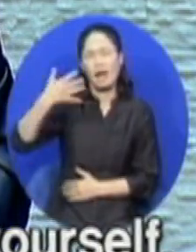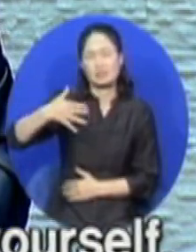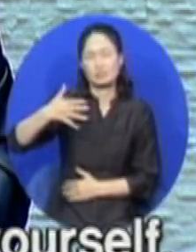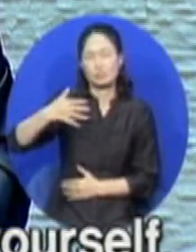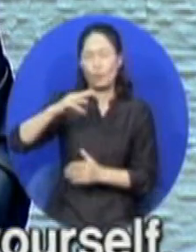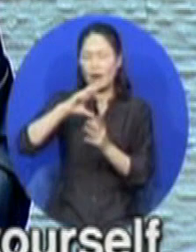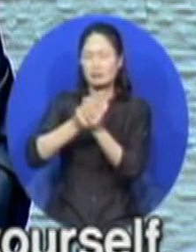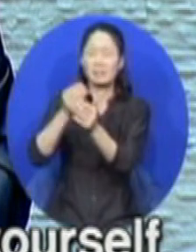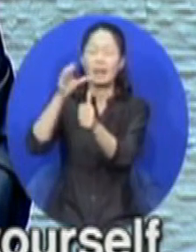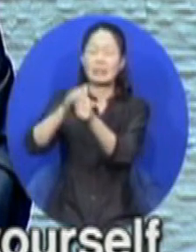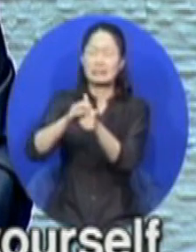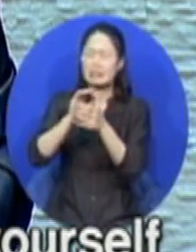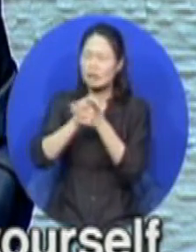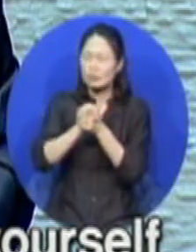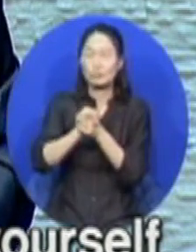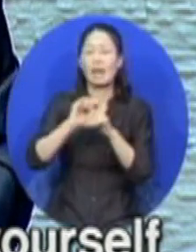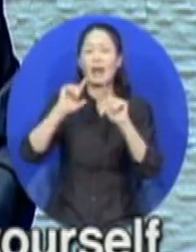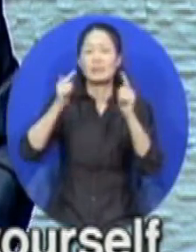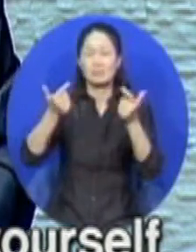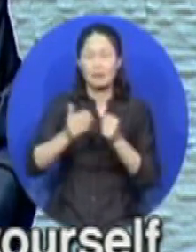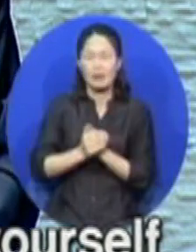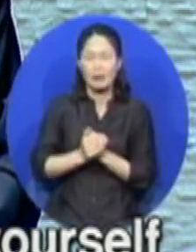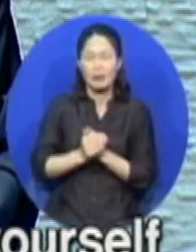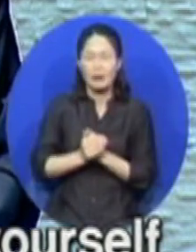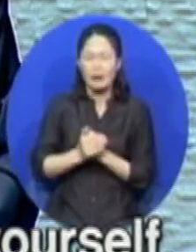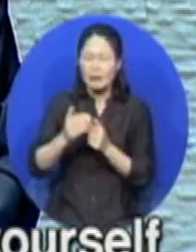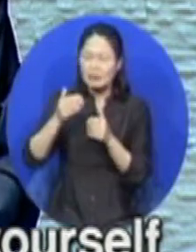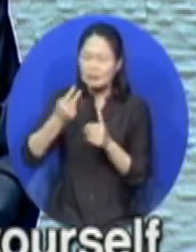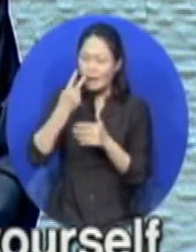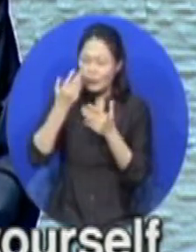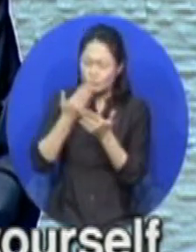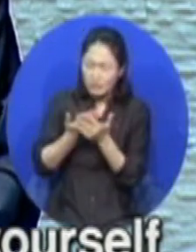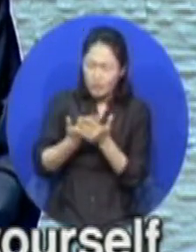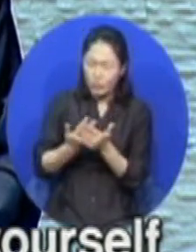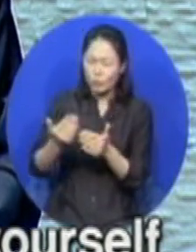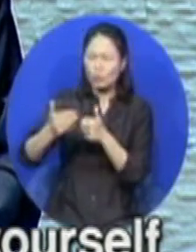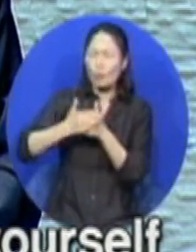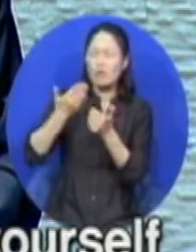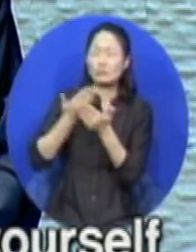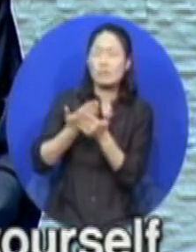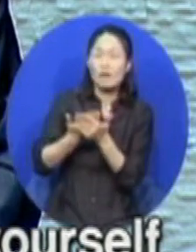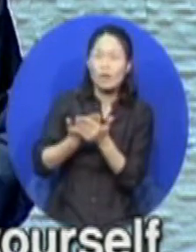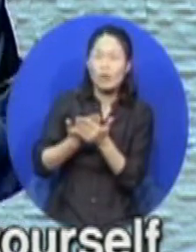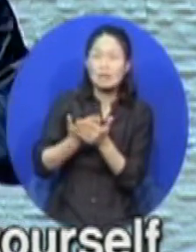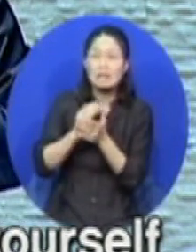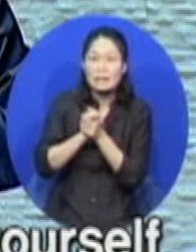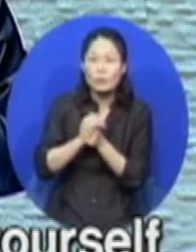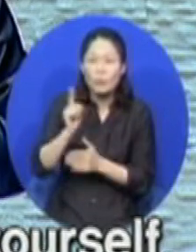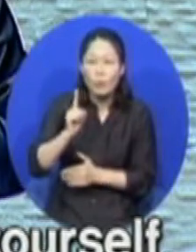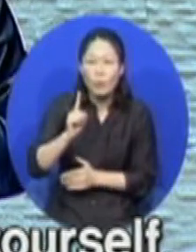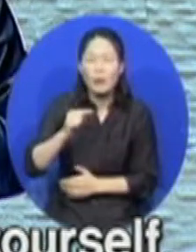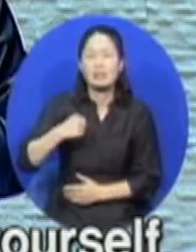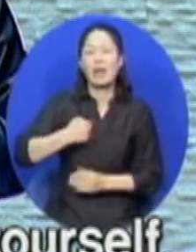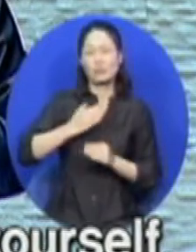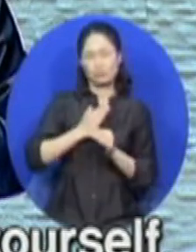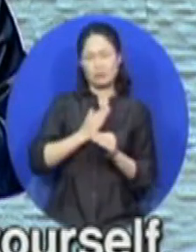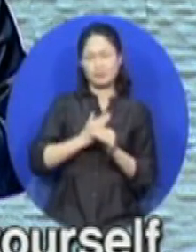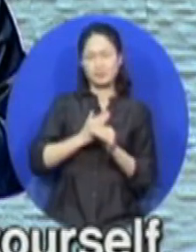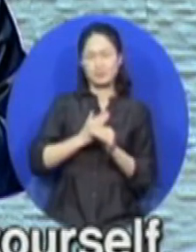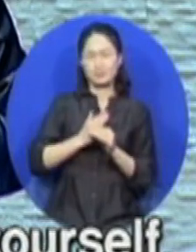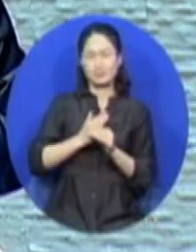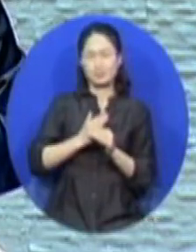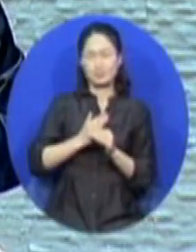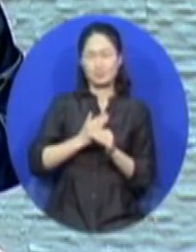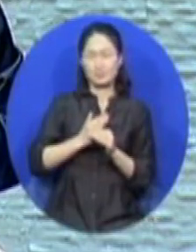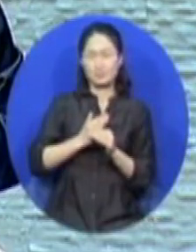지도안 입니다 살려주세요 도와주세요 라고 하는 기도는 요즘 나 중심 이에요